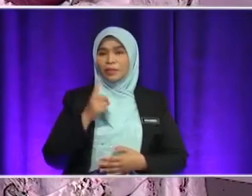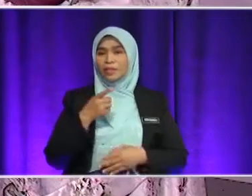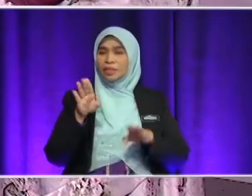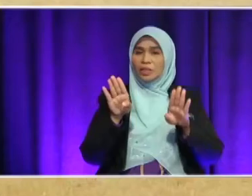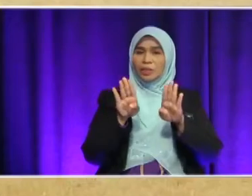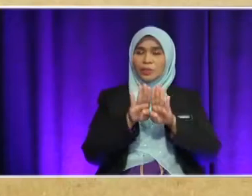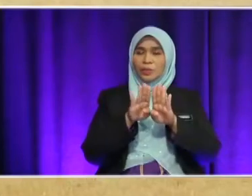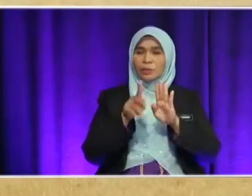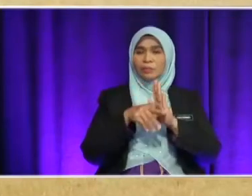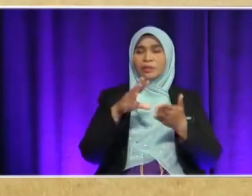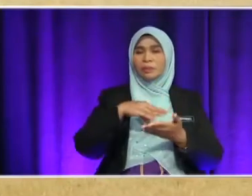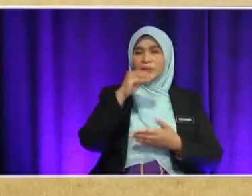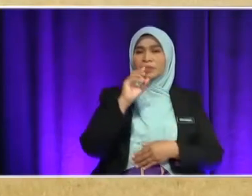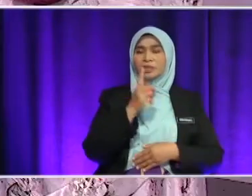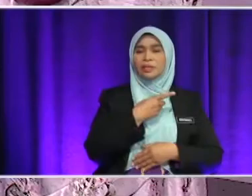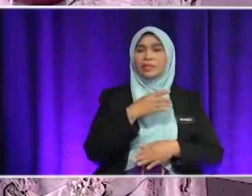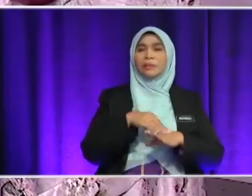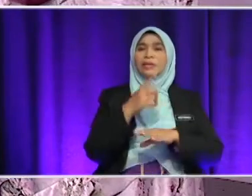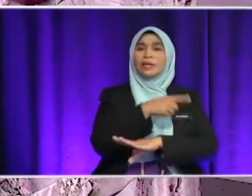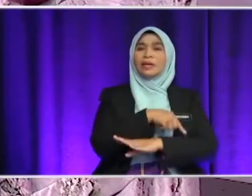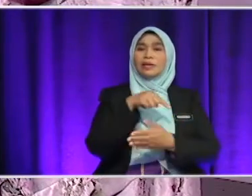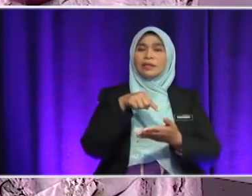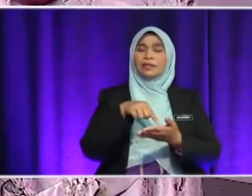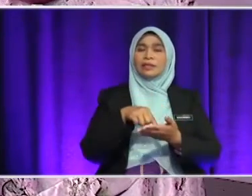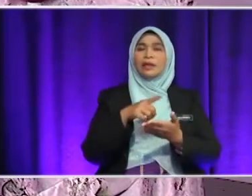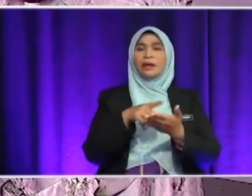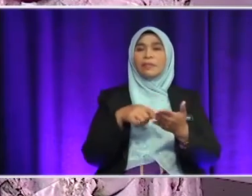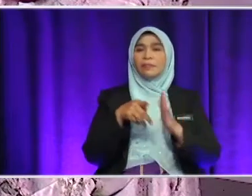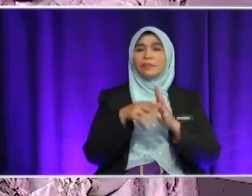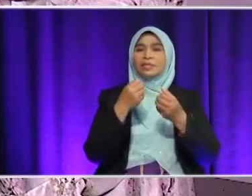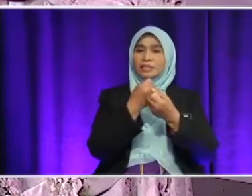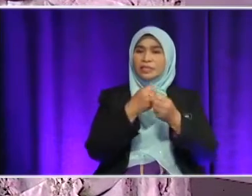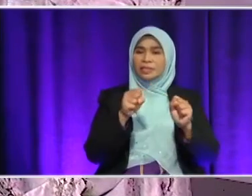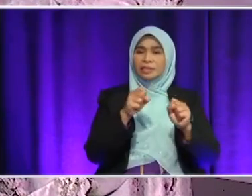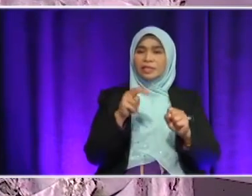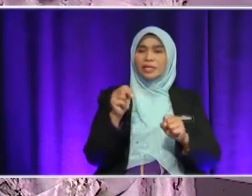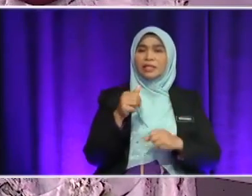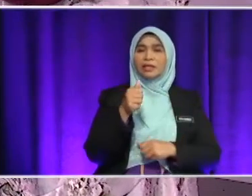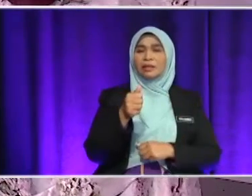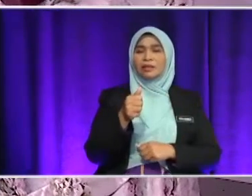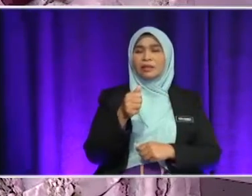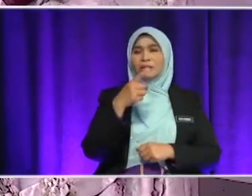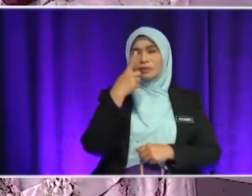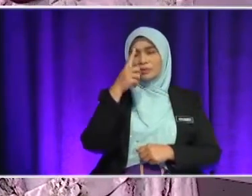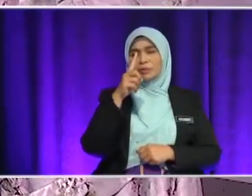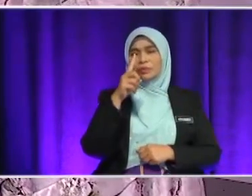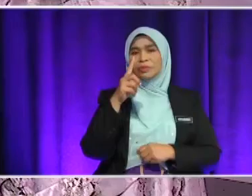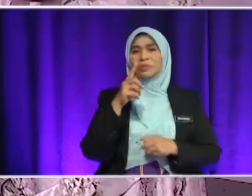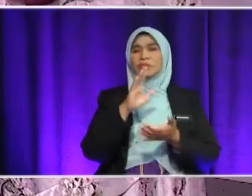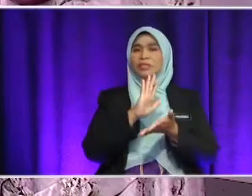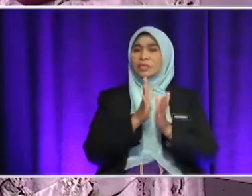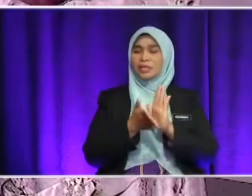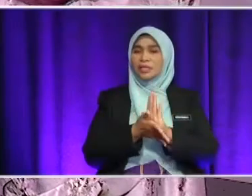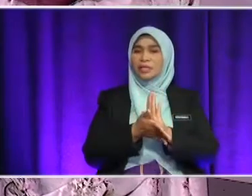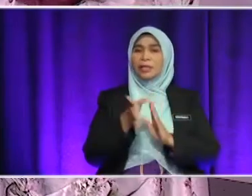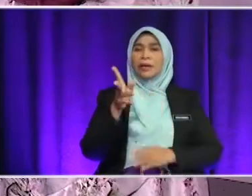pembelajaran kita pada hari ini apakah persediaan anda jika anda seorang pemimpin ataupun untuk menjadi seorang pemimpin Sebab mereka ini bahkan